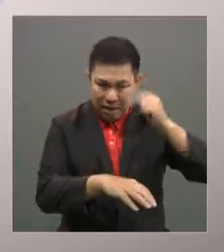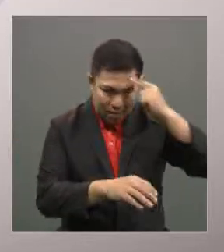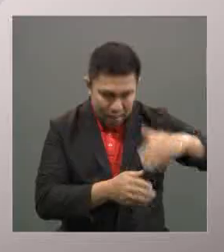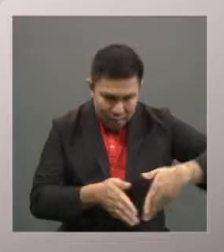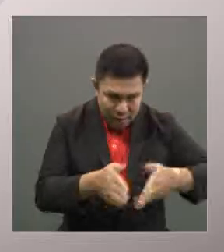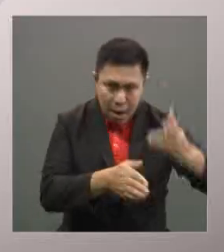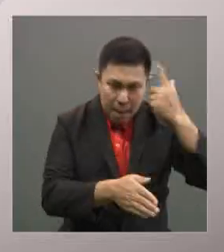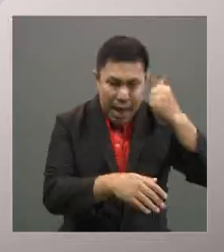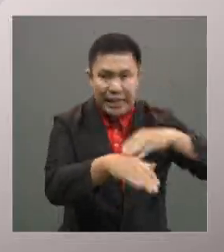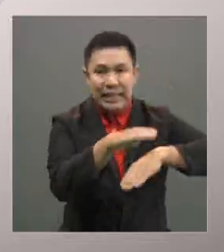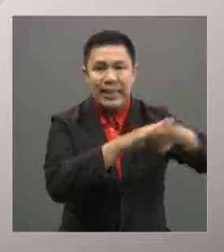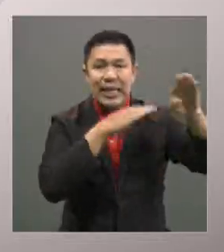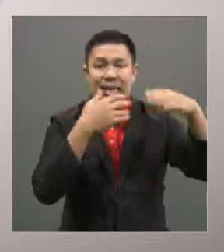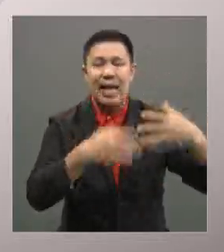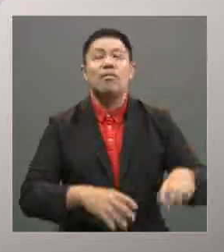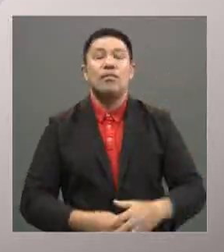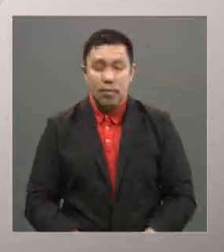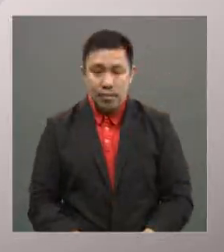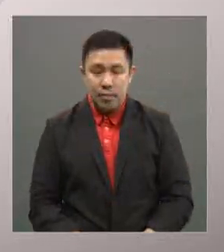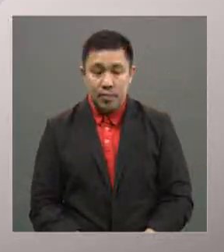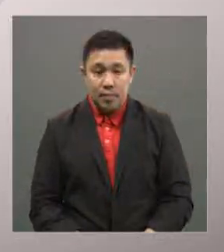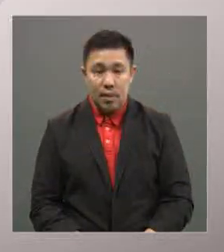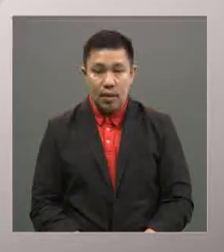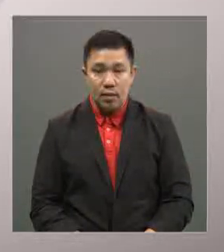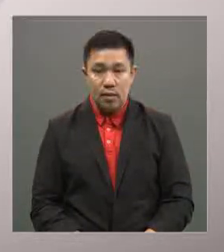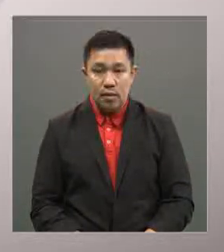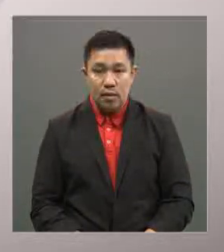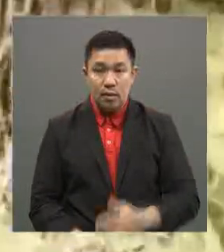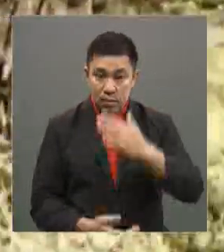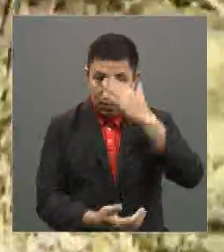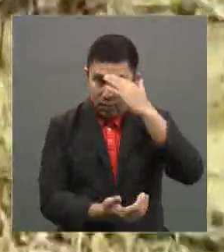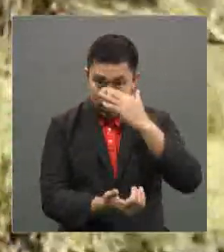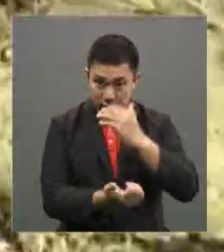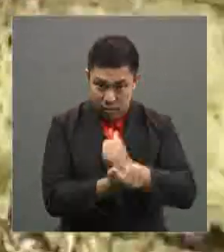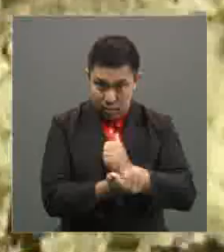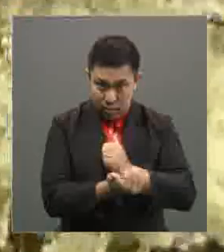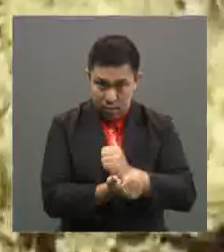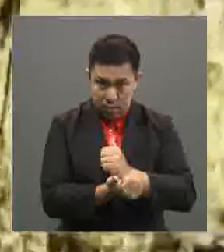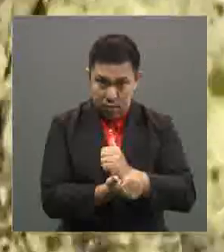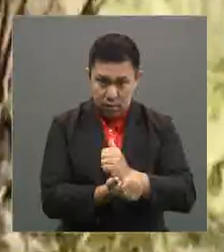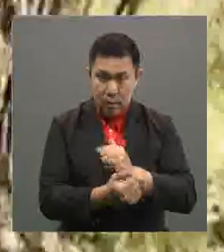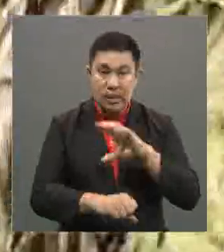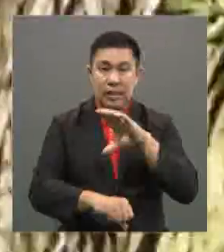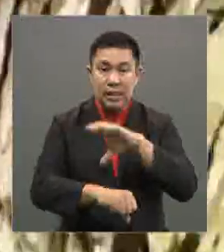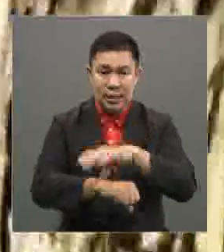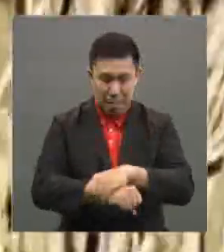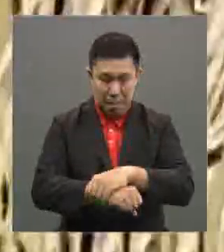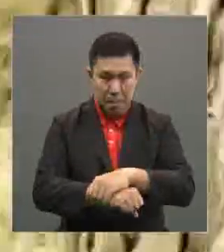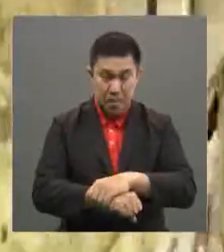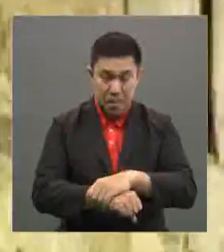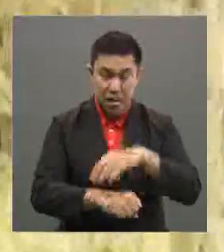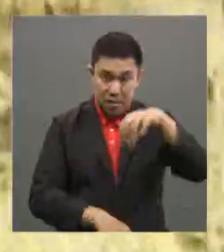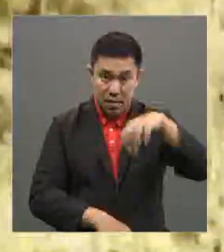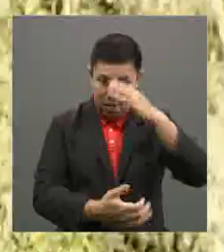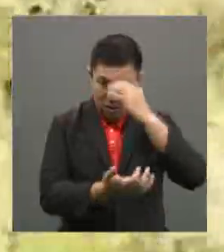ทางอ่ะหลบหนีไปได้ทั้งหมดนะคะไปดูปฏิบัติการครั้งนี้ของตำรวจชุดปฏิบัติการสืบสวนปราบปรามกองกำกับการ 4กอง